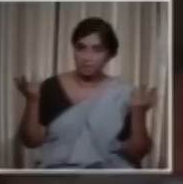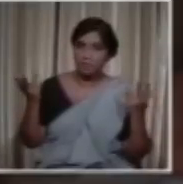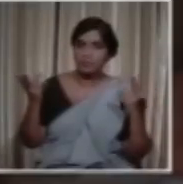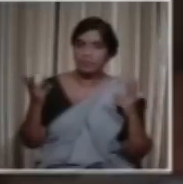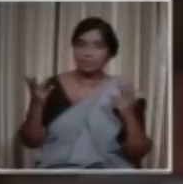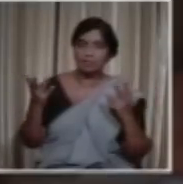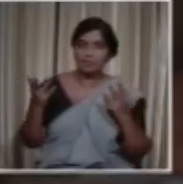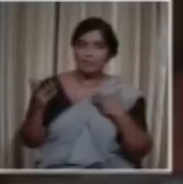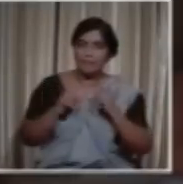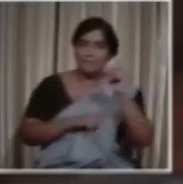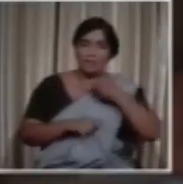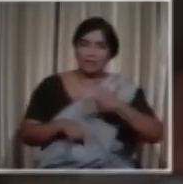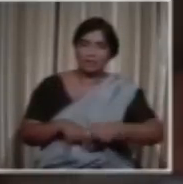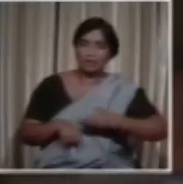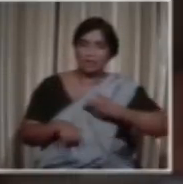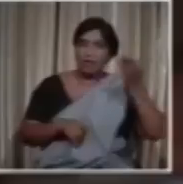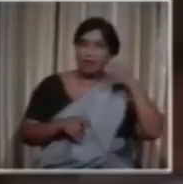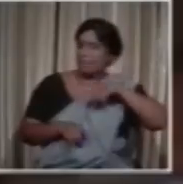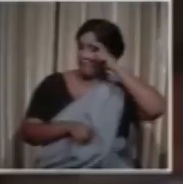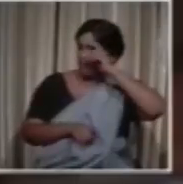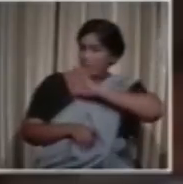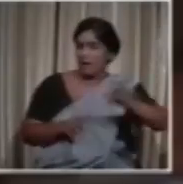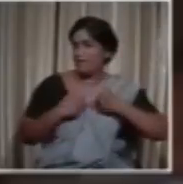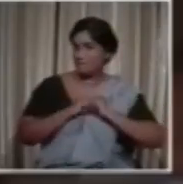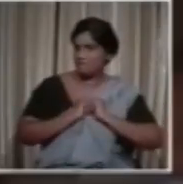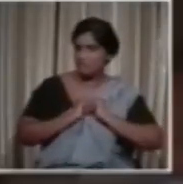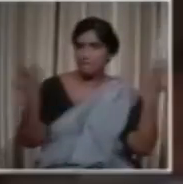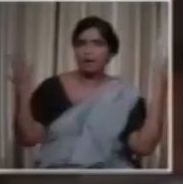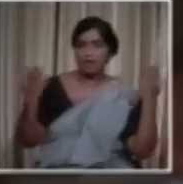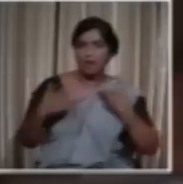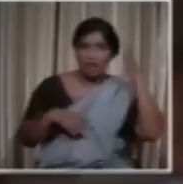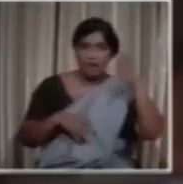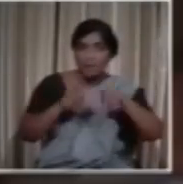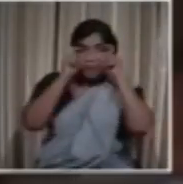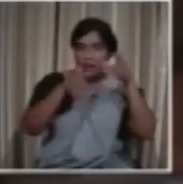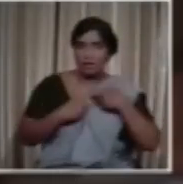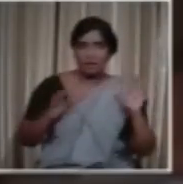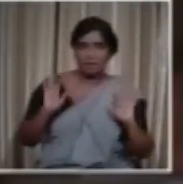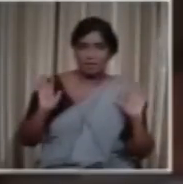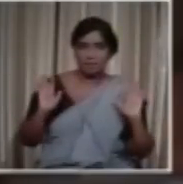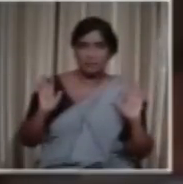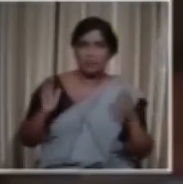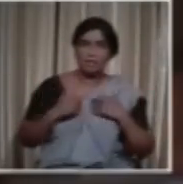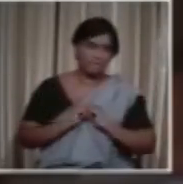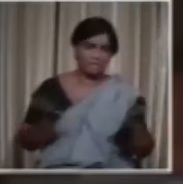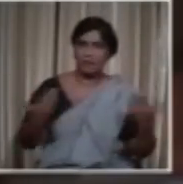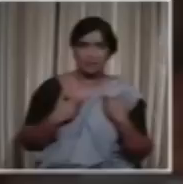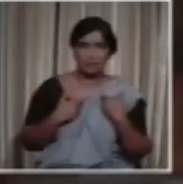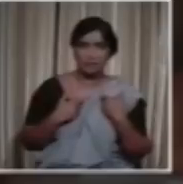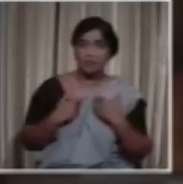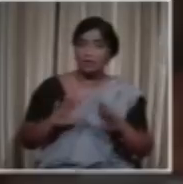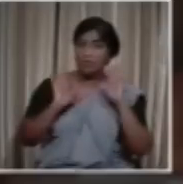මම නම් මේ පාර්ලිමේන්තුවේ පැත්ත පළාතවත් බලන්නේ නැහැ මට මේක ඕනෙත් නැහැ අපි ආවේ මේව බලන්න නෙවෙයි අපිට මේ ඕනෙත් නැහැ